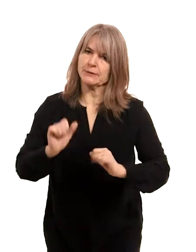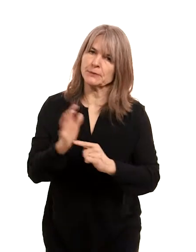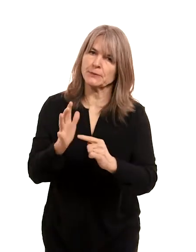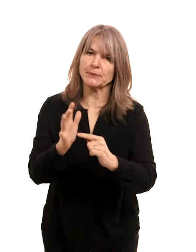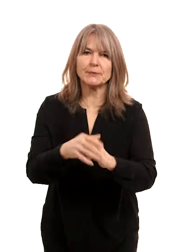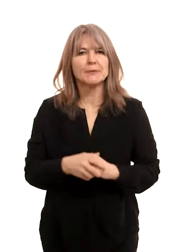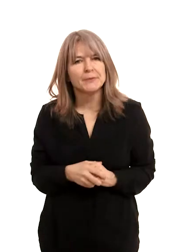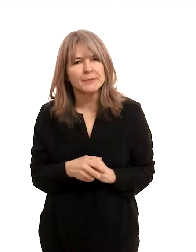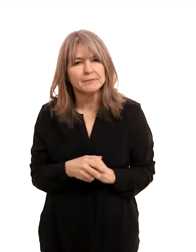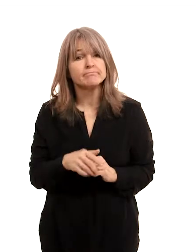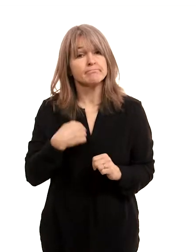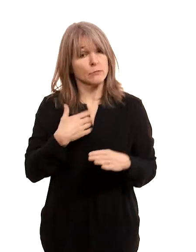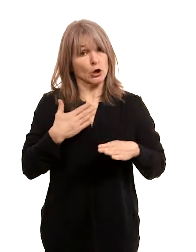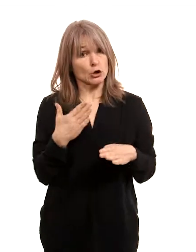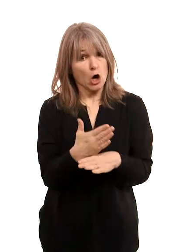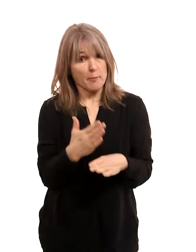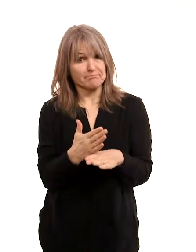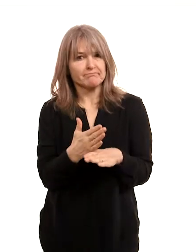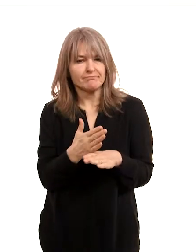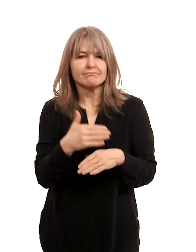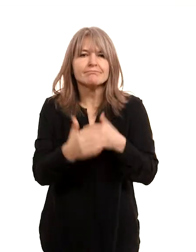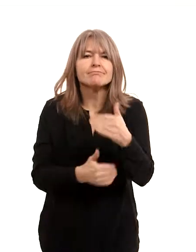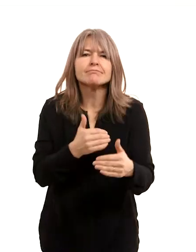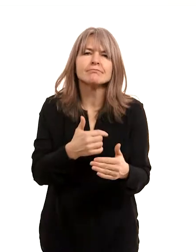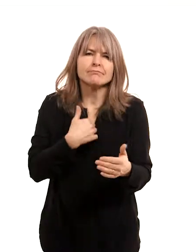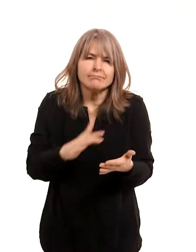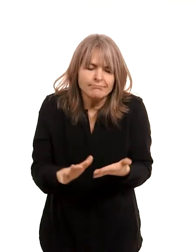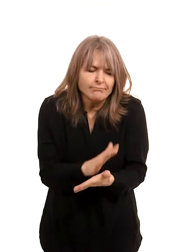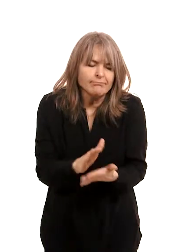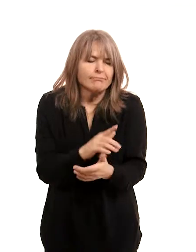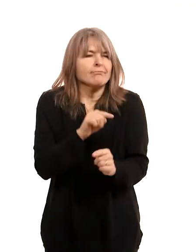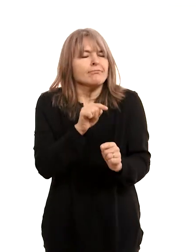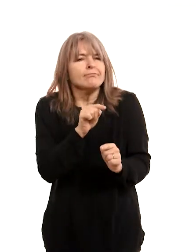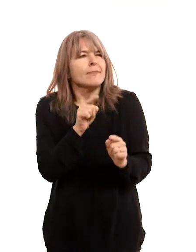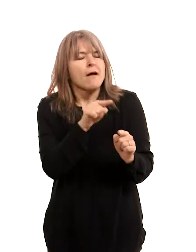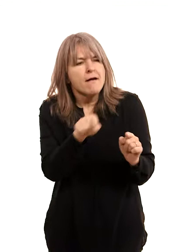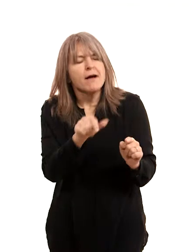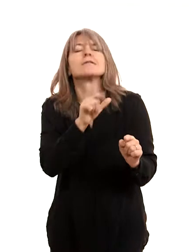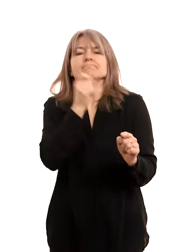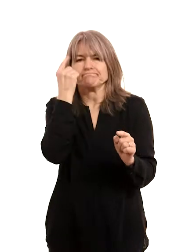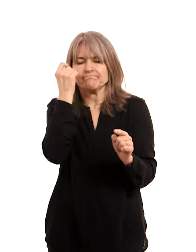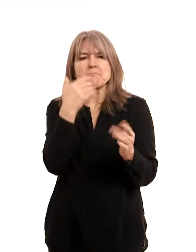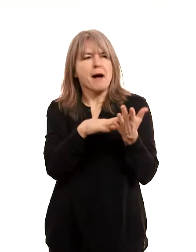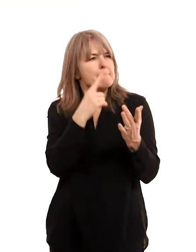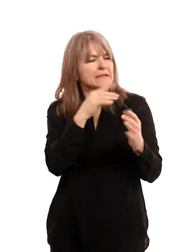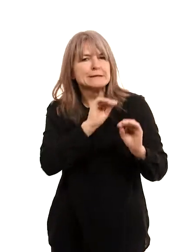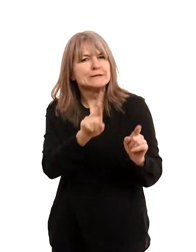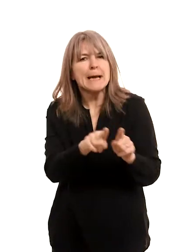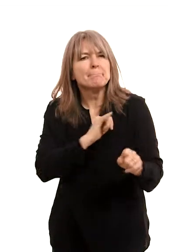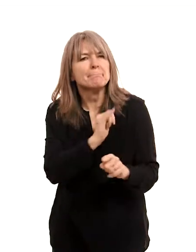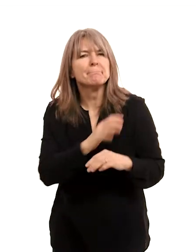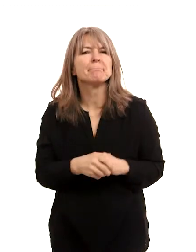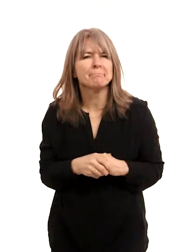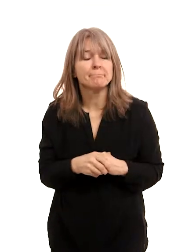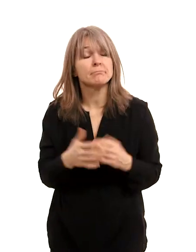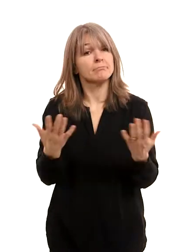Dwi'n cofio mynd efo mam a dad pan oedden nhw'n mynd i bleidleisio pan o'n i'n fengach a oedden ni'n ista'n car, a oedd mam a dad o hyd yn deutha ni